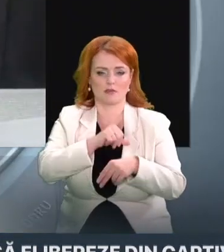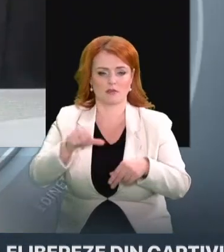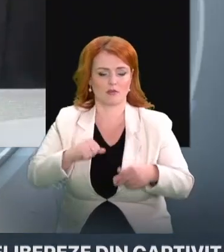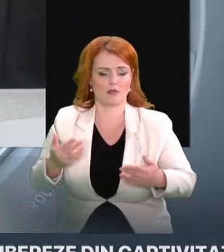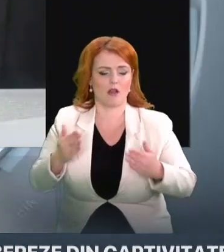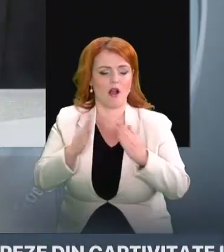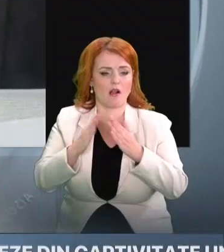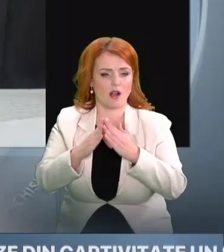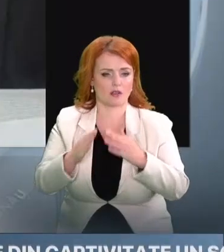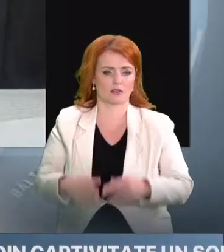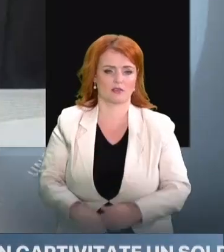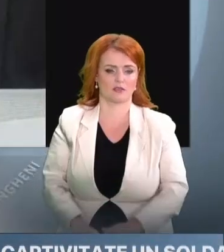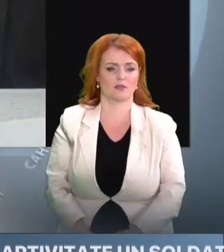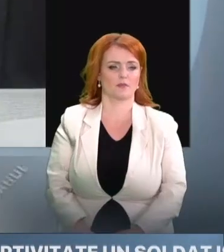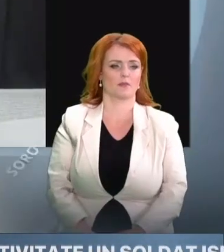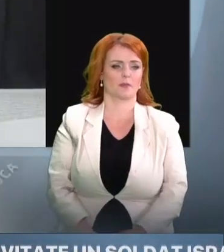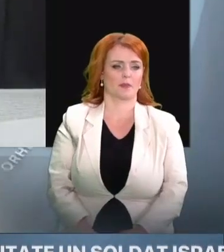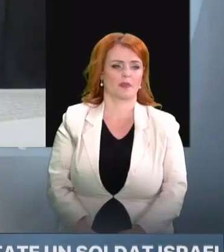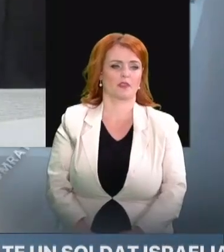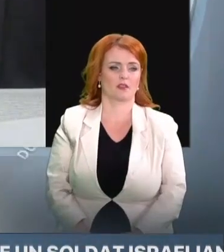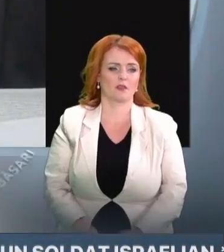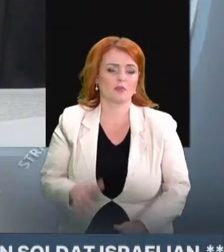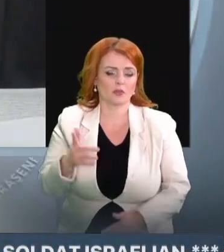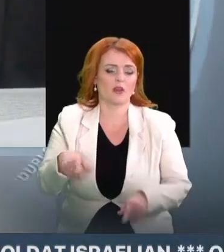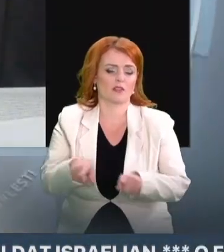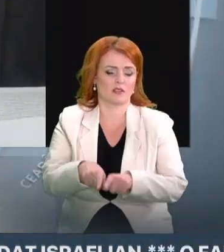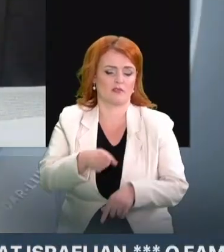că, mă rog, asta e